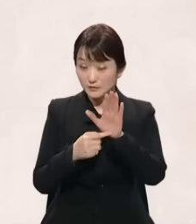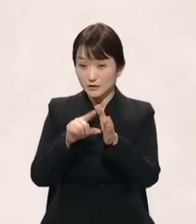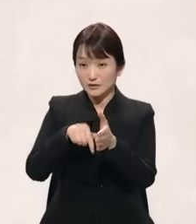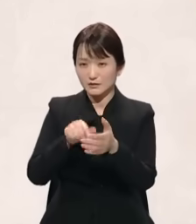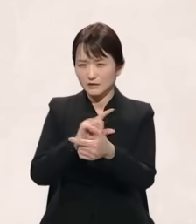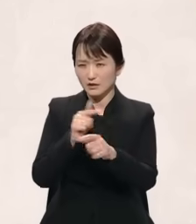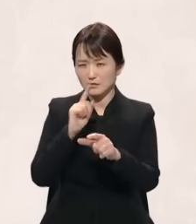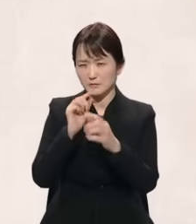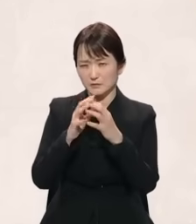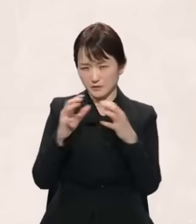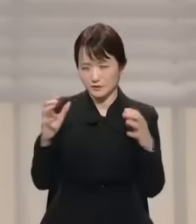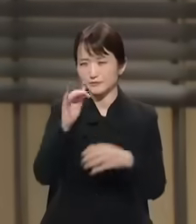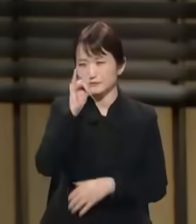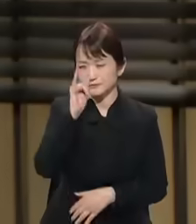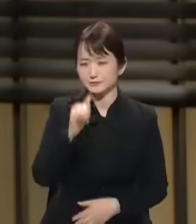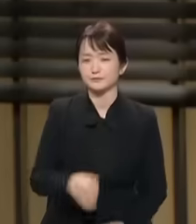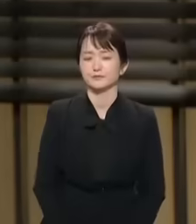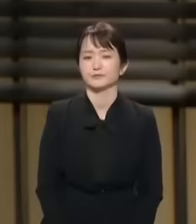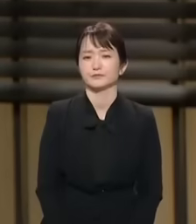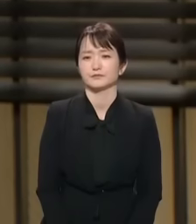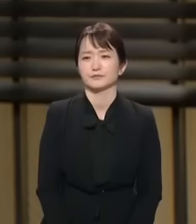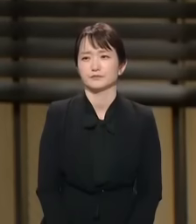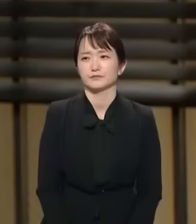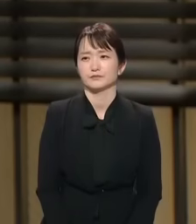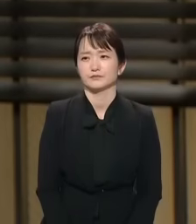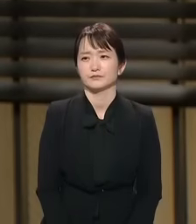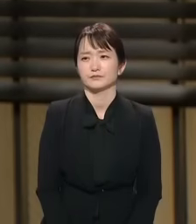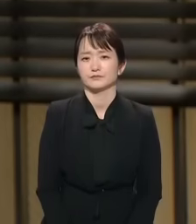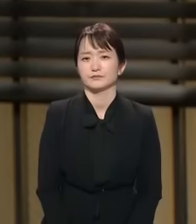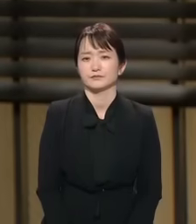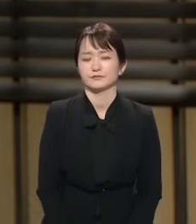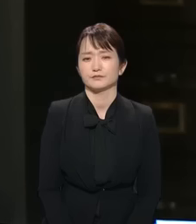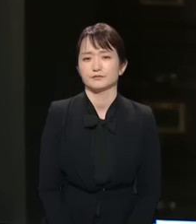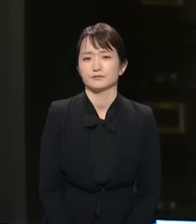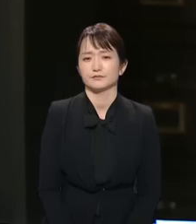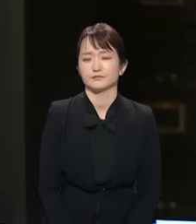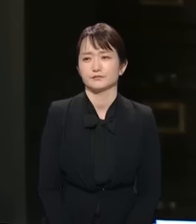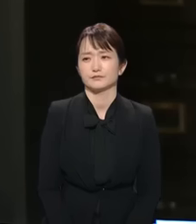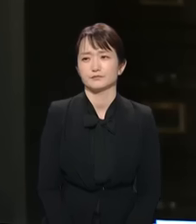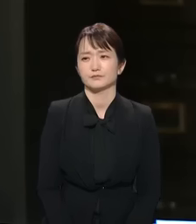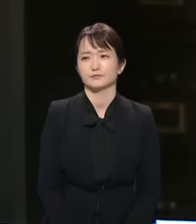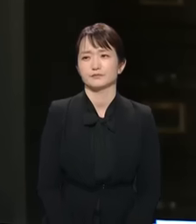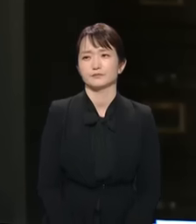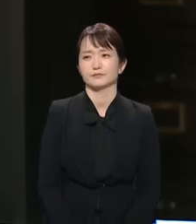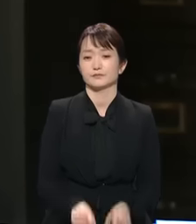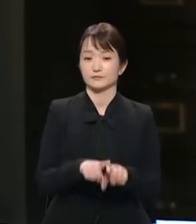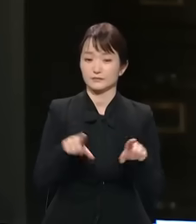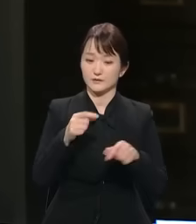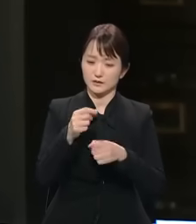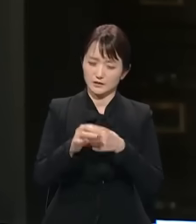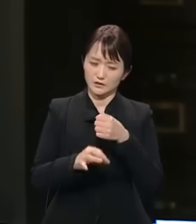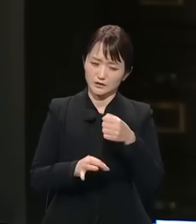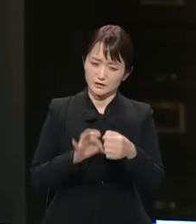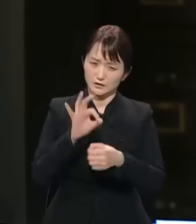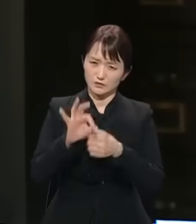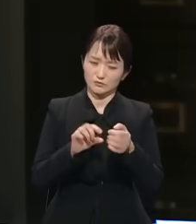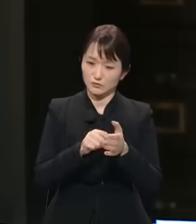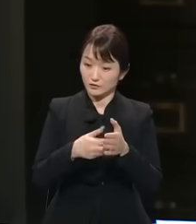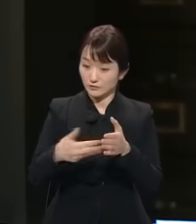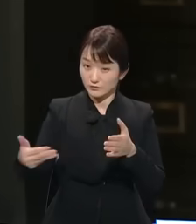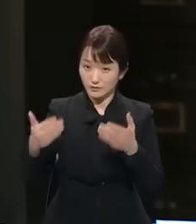얘기가 나올 수 있다라는 입장을 전달을 해온 겁니다. JTBC에. 자, 보통 이 십수년이 지난 학폭